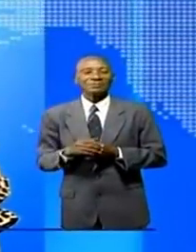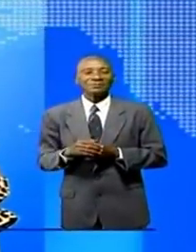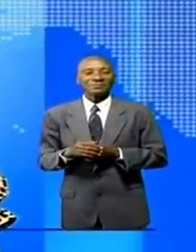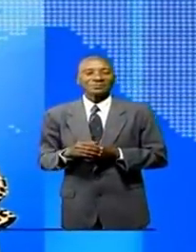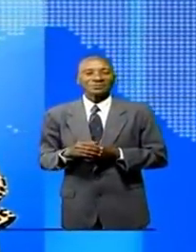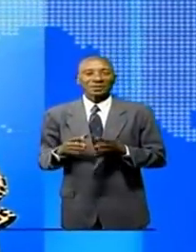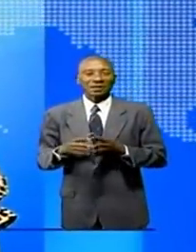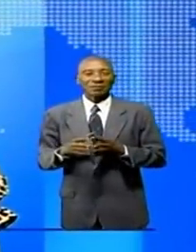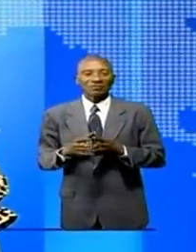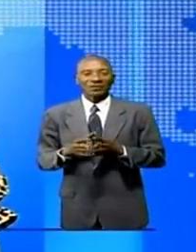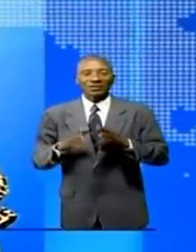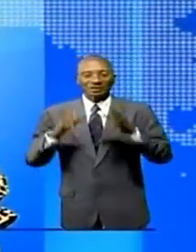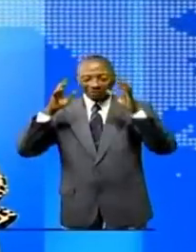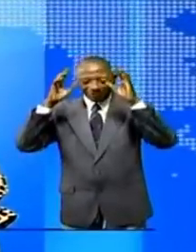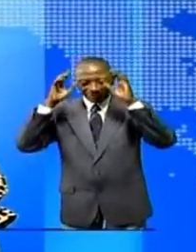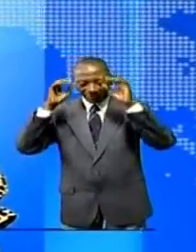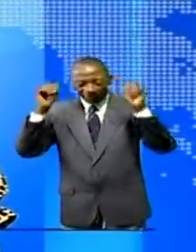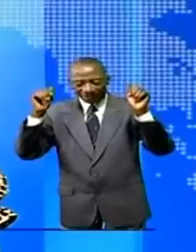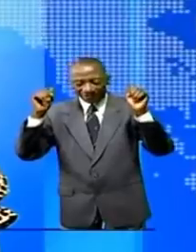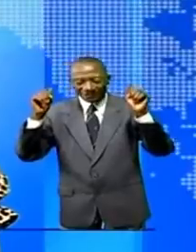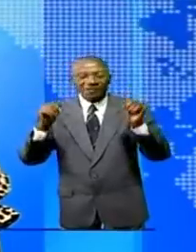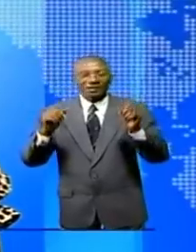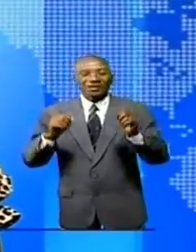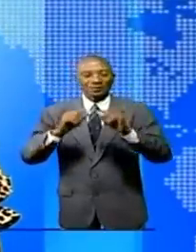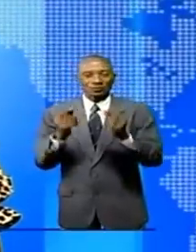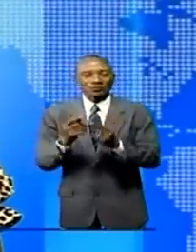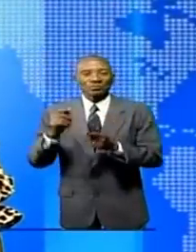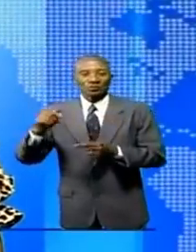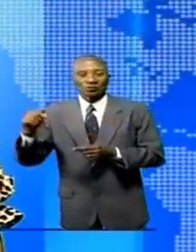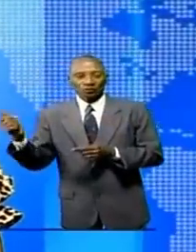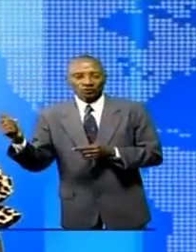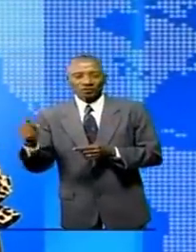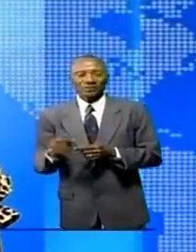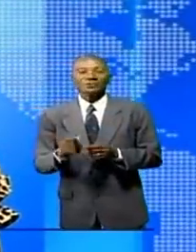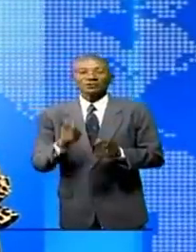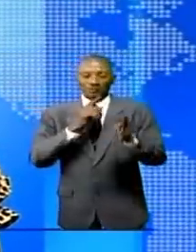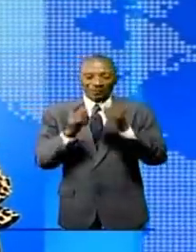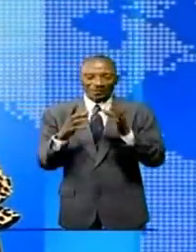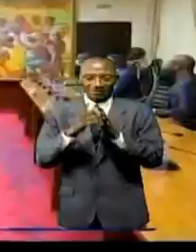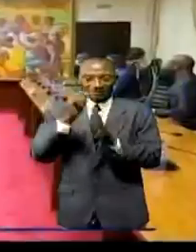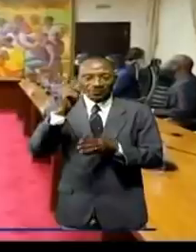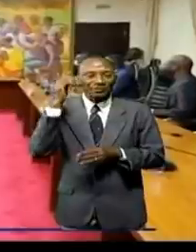société Brassicole Pepsi. De quoi était-il question? Élément de réponse dans ce reportage.